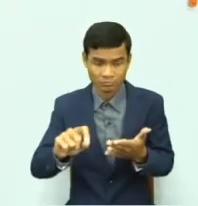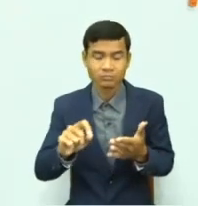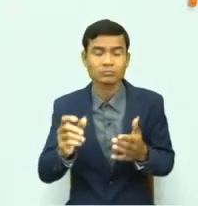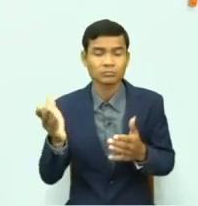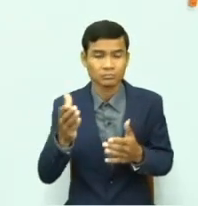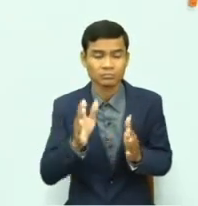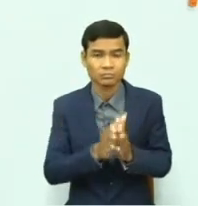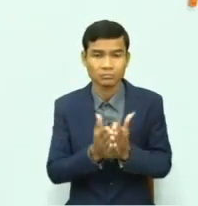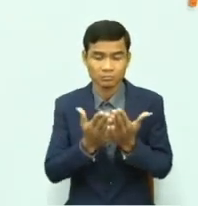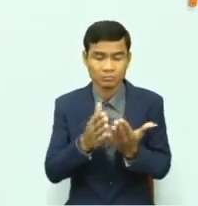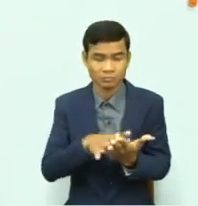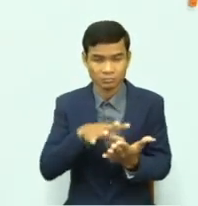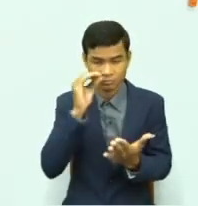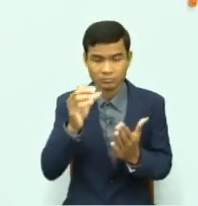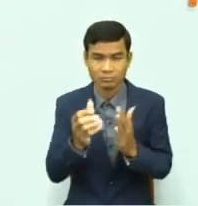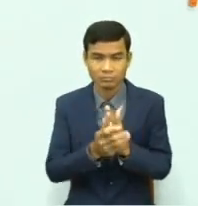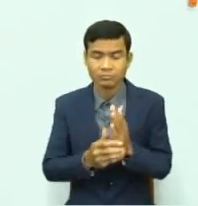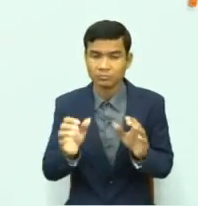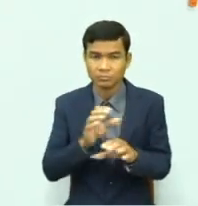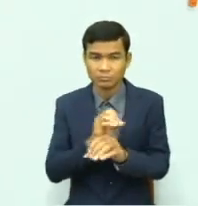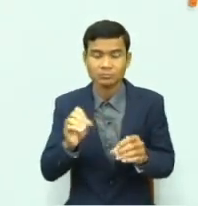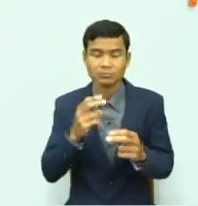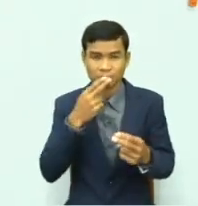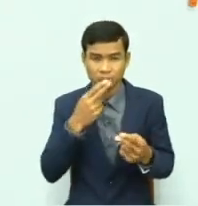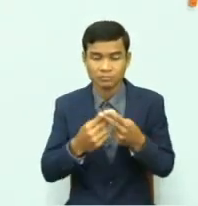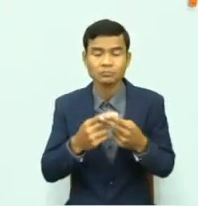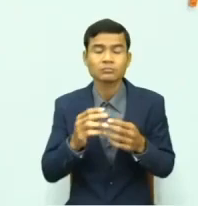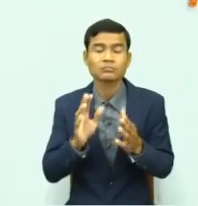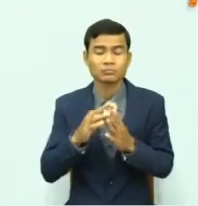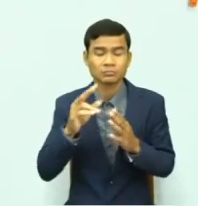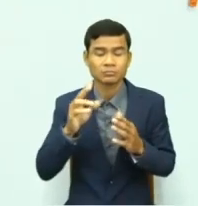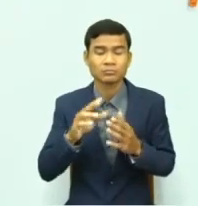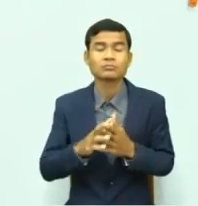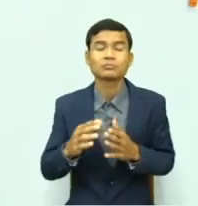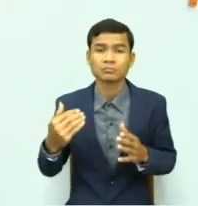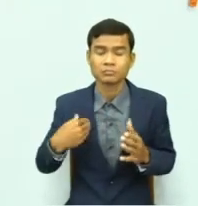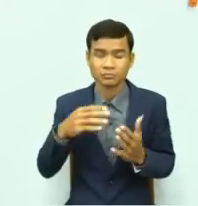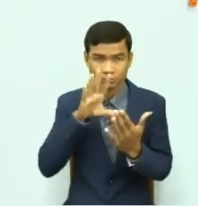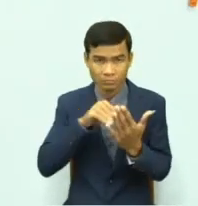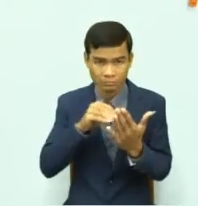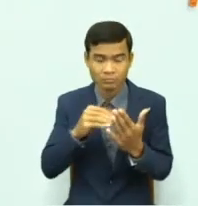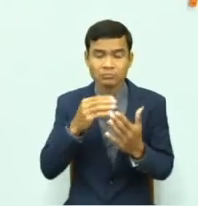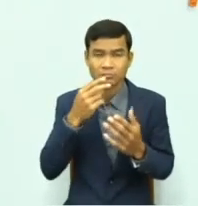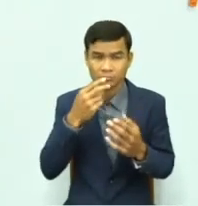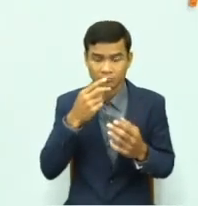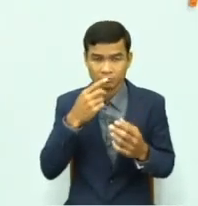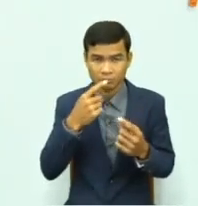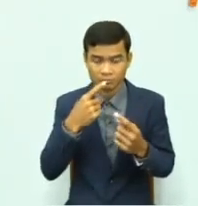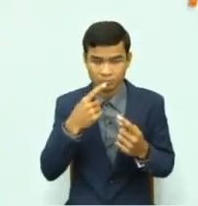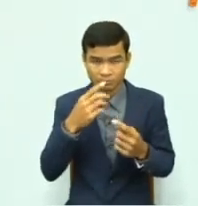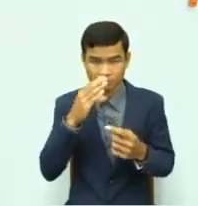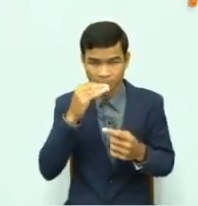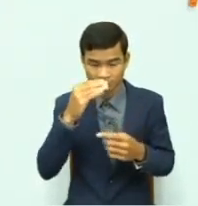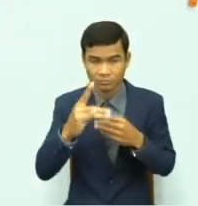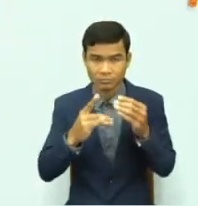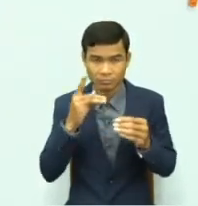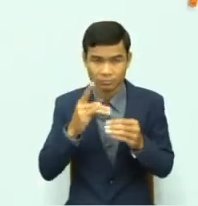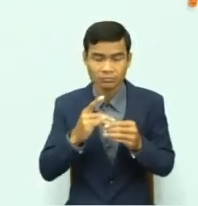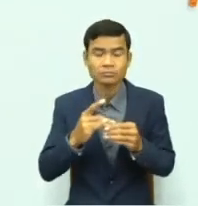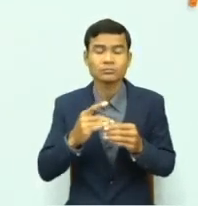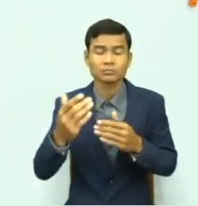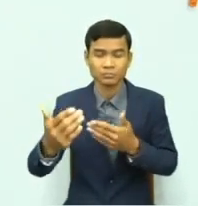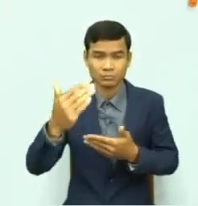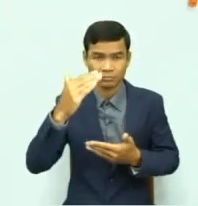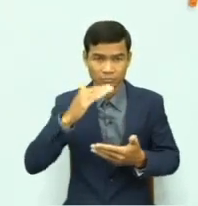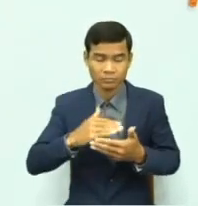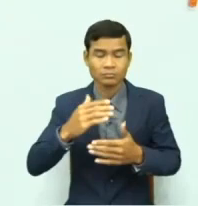Chẳng chùm lại ti mùi mê sâu càng lớn nì dê âm bí xa mất tập hò bí bộ ràn. Chà